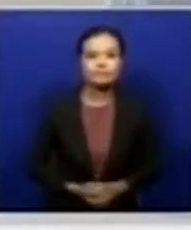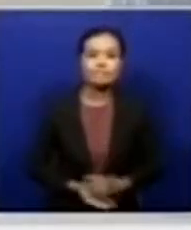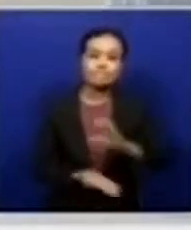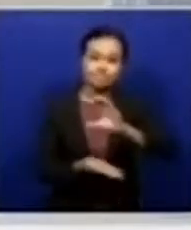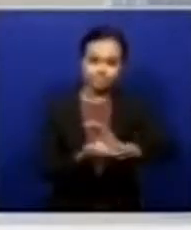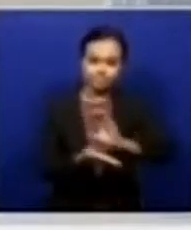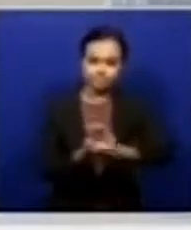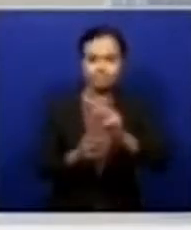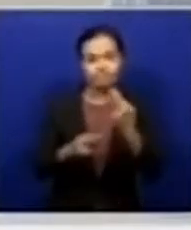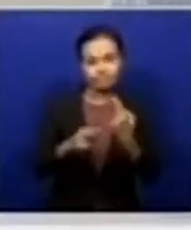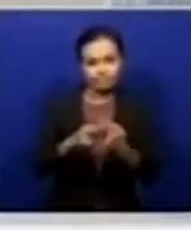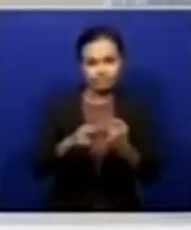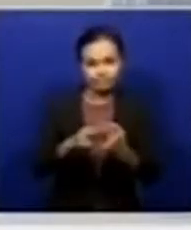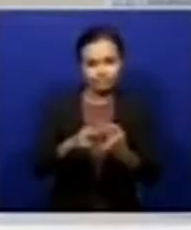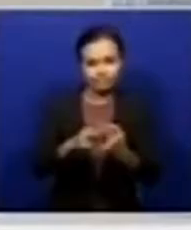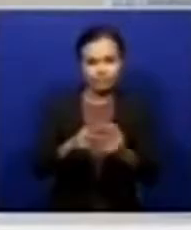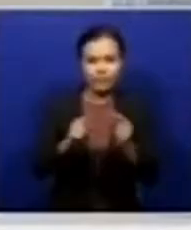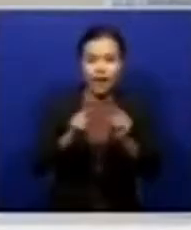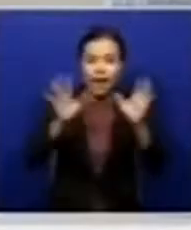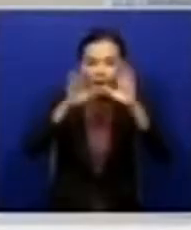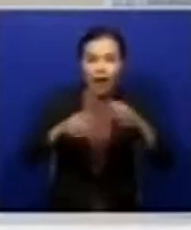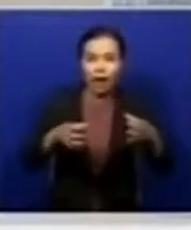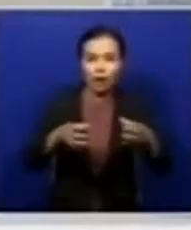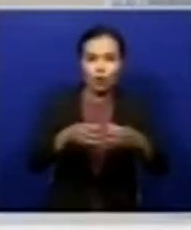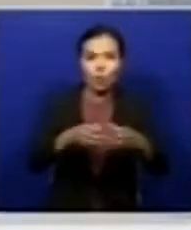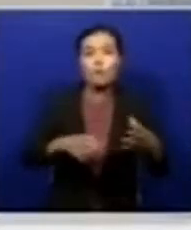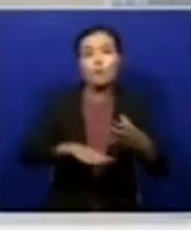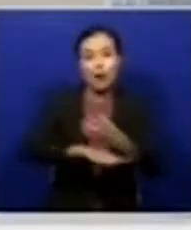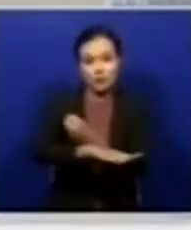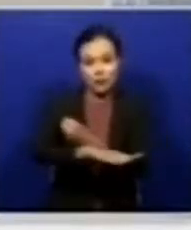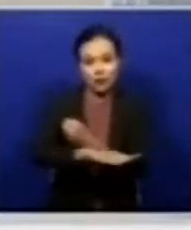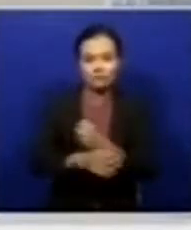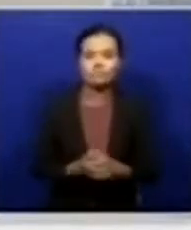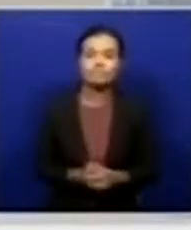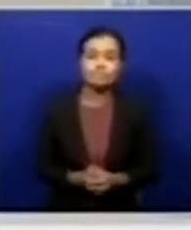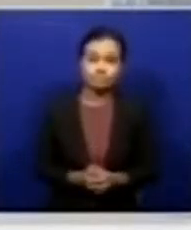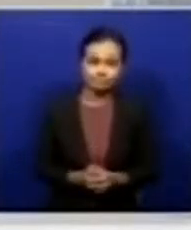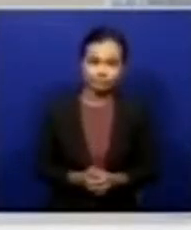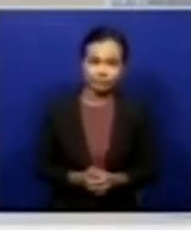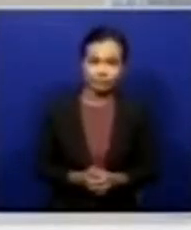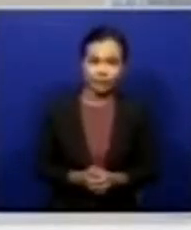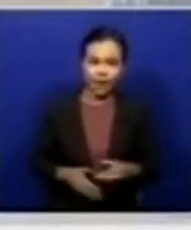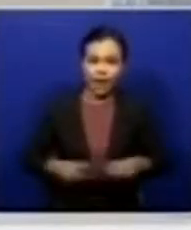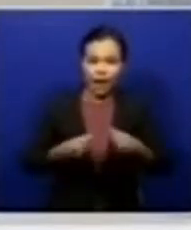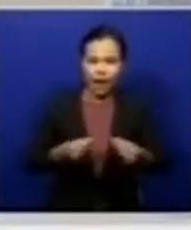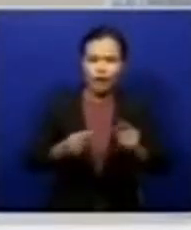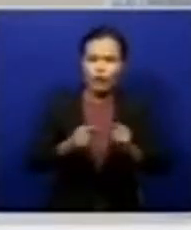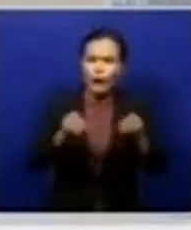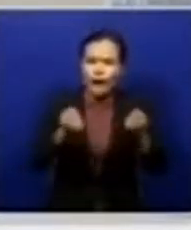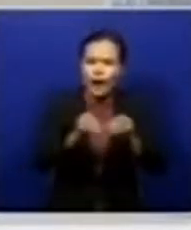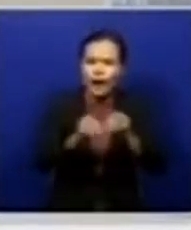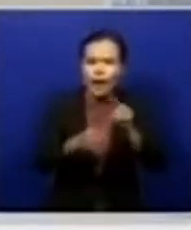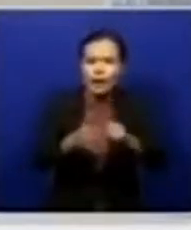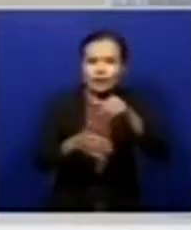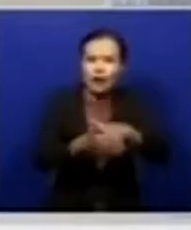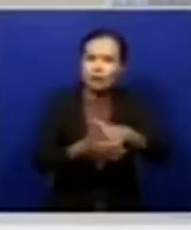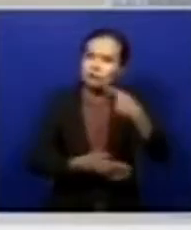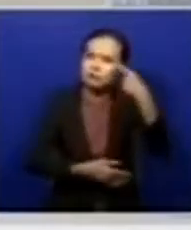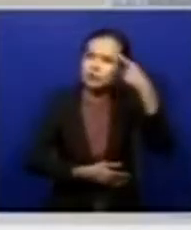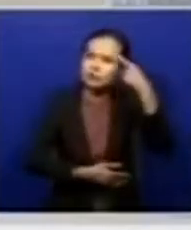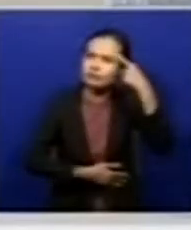ล้ายๆกับพรรคการเมืองนะครับแล้วก็ยังมาให้กับระยะเวลานี้อีกคือก็คิดเป็นอื่นไปไ